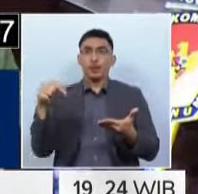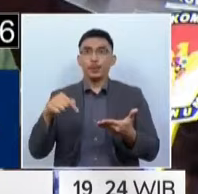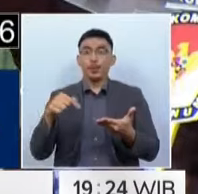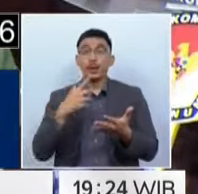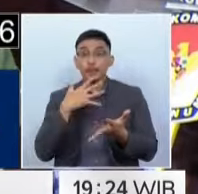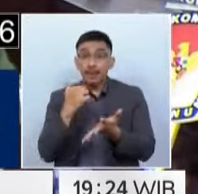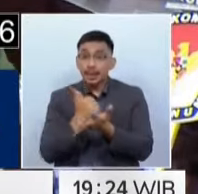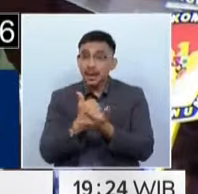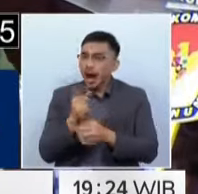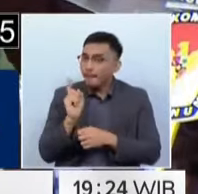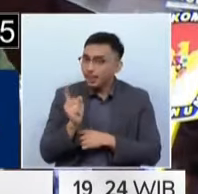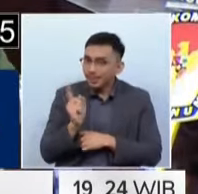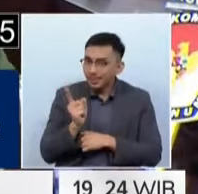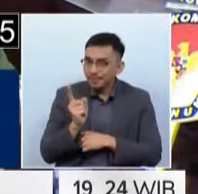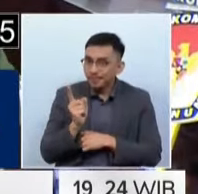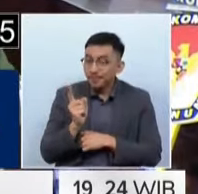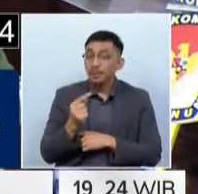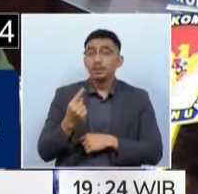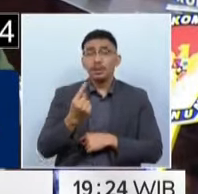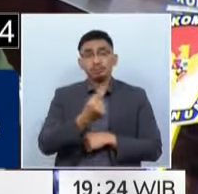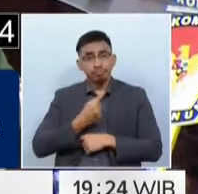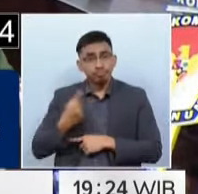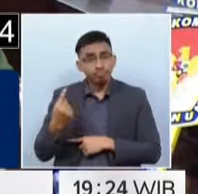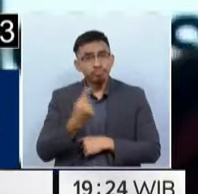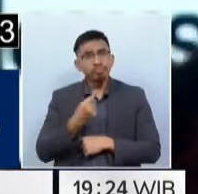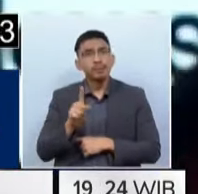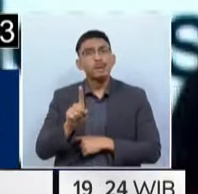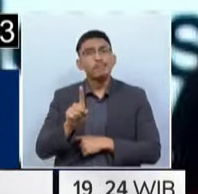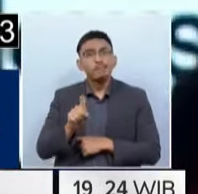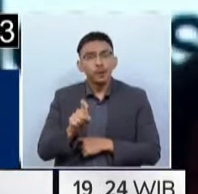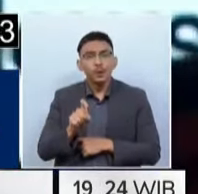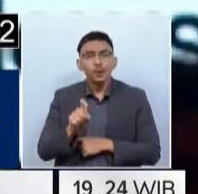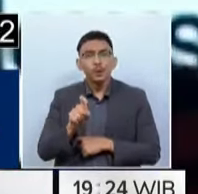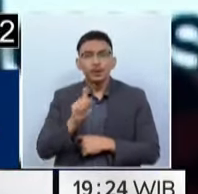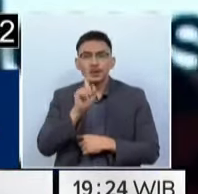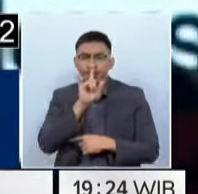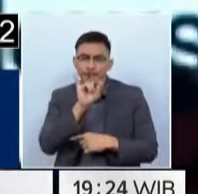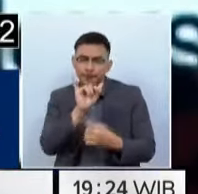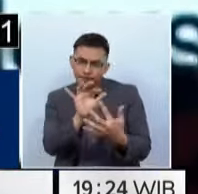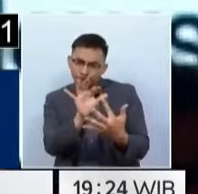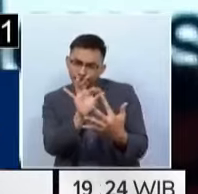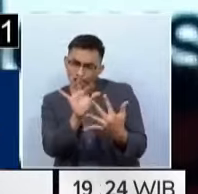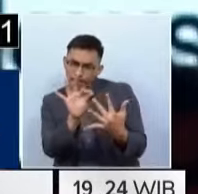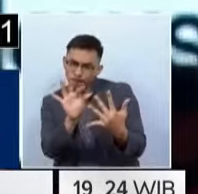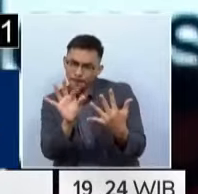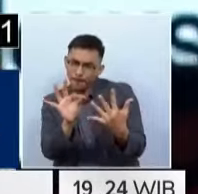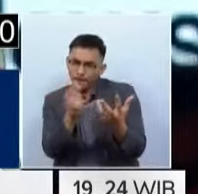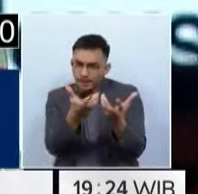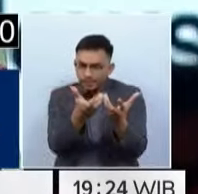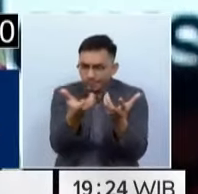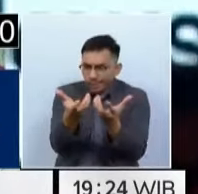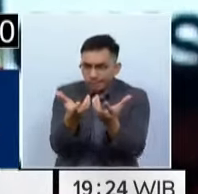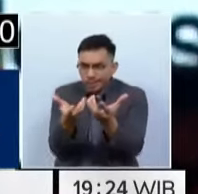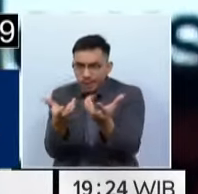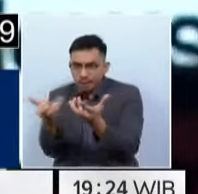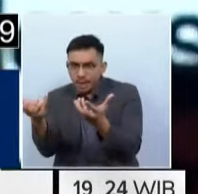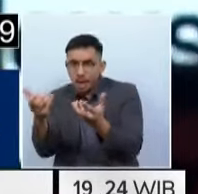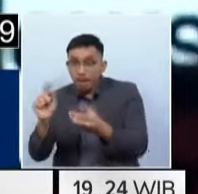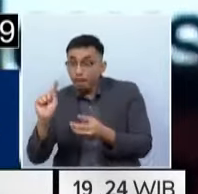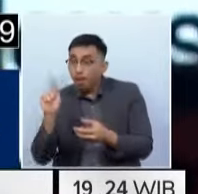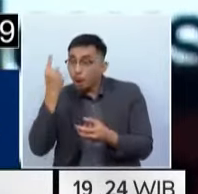Karena kita perlu untuk memilih memilah dan memprioritaskan yang menjadi kekuat